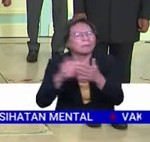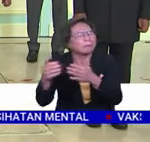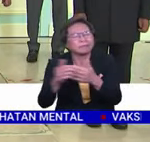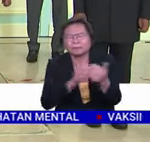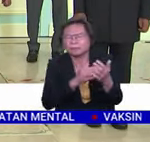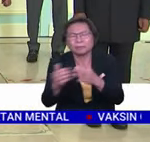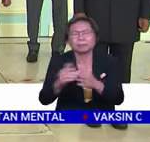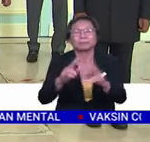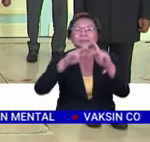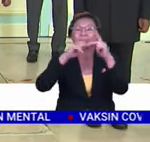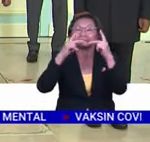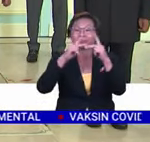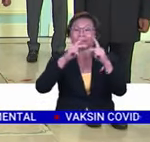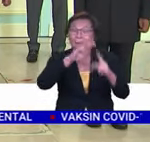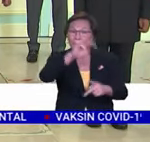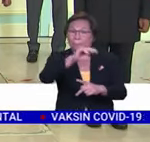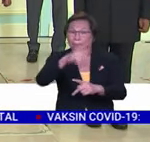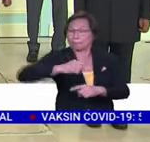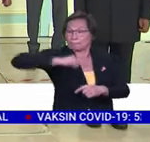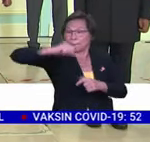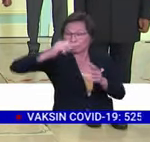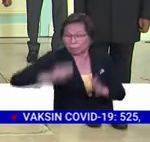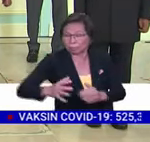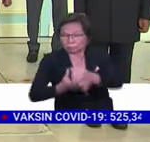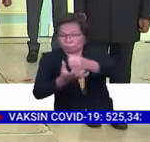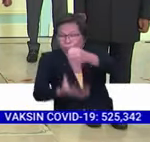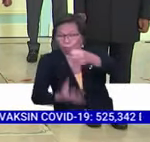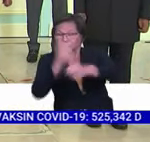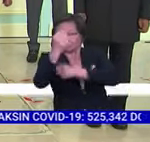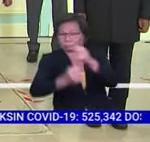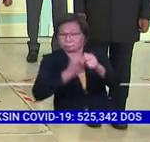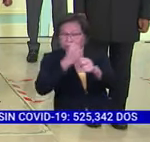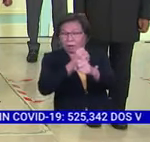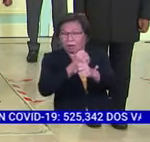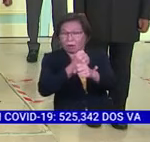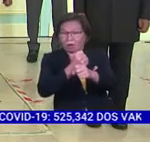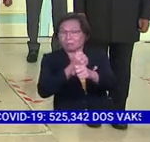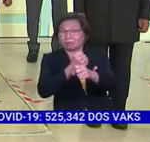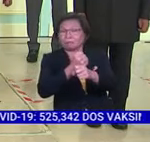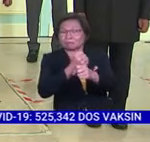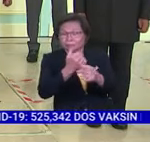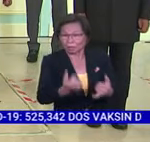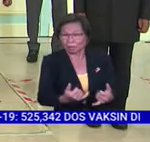ahli Parlimen pembangkang, peruntukan untuk tahun ini akan